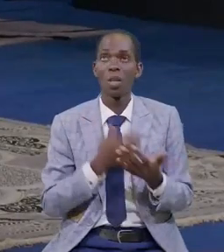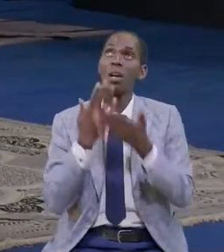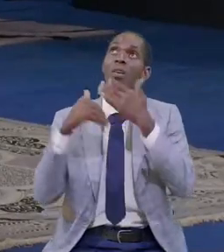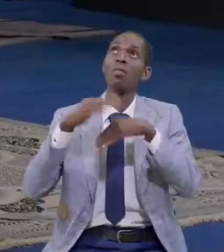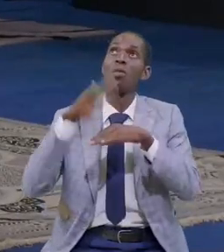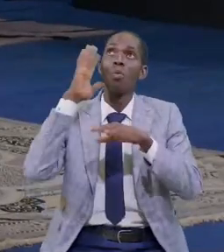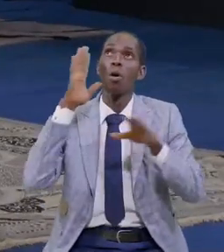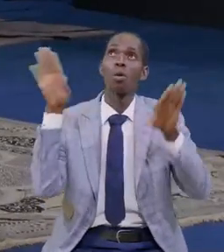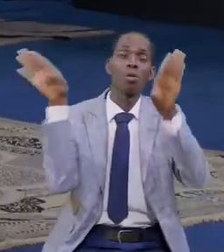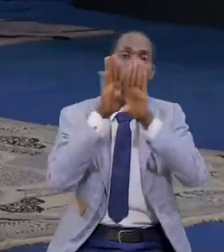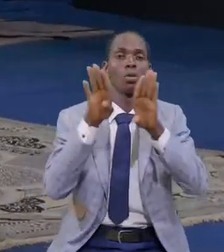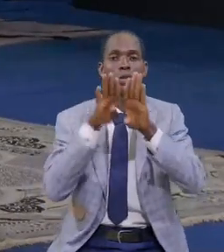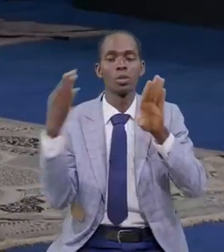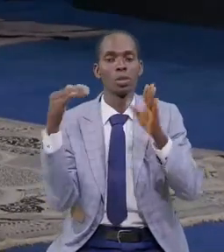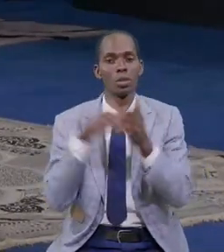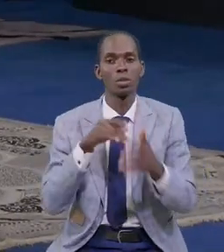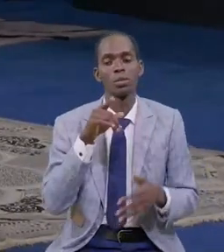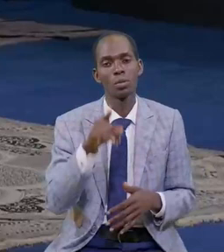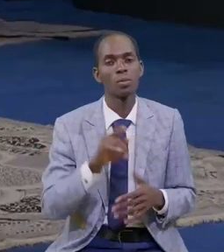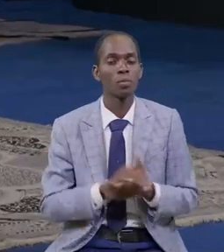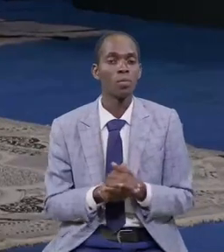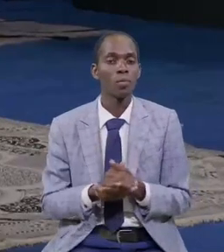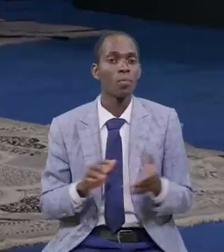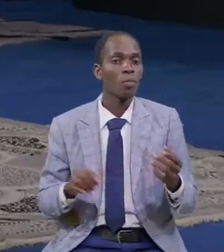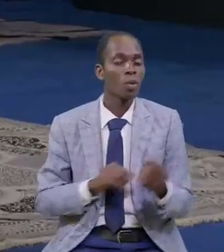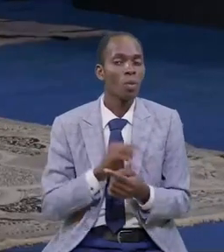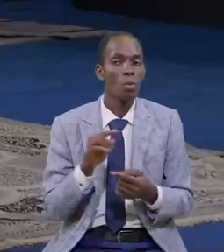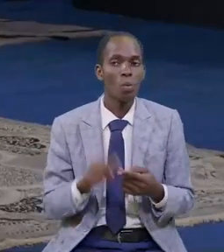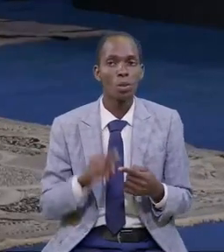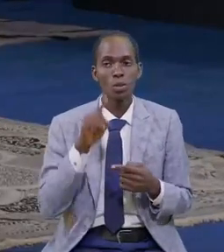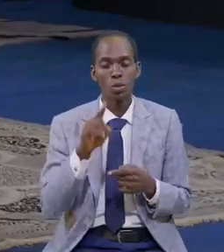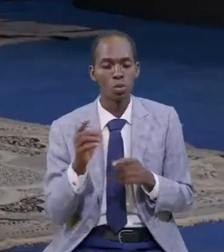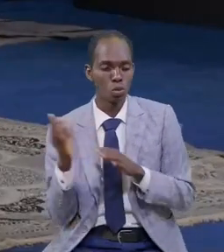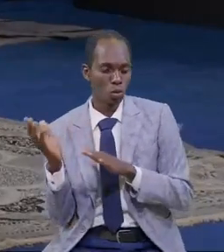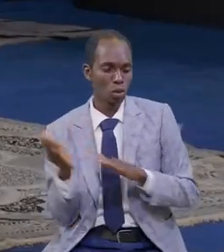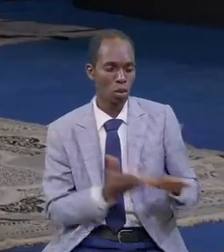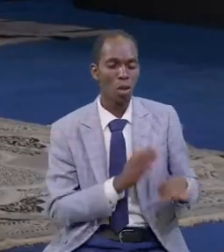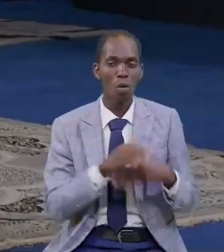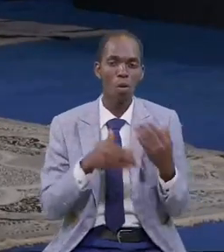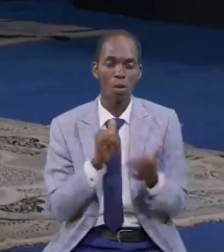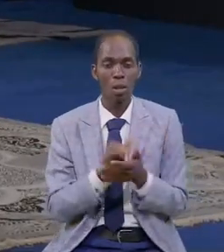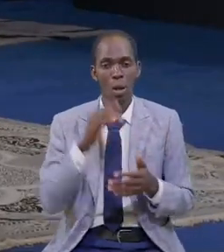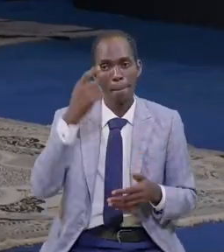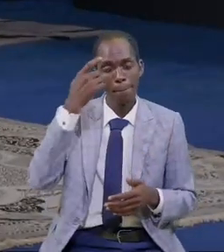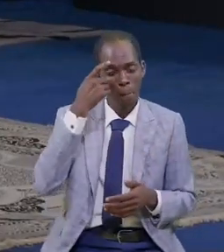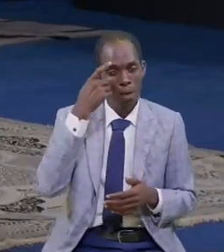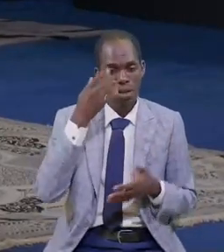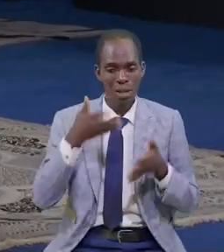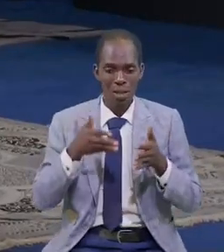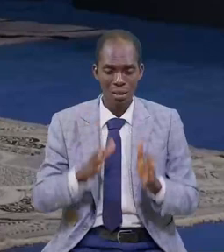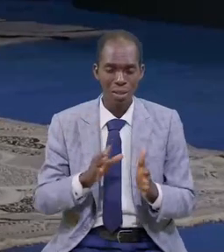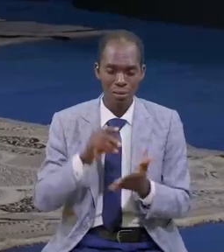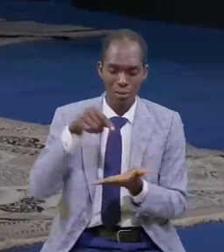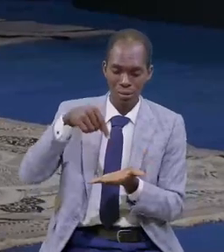portes contre vous mais si vous abandonnez cet état d'esprit et c'est dit que